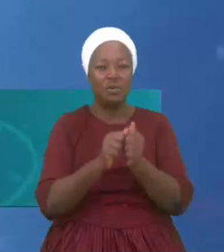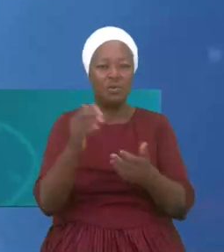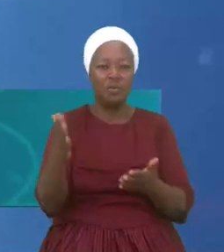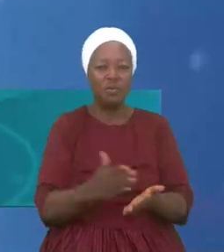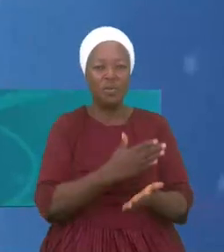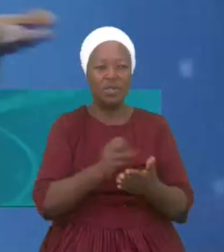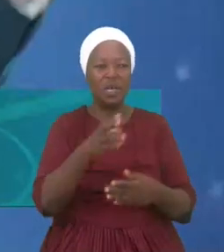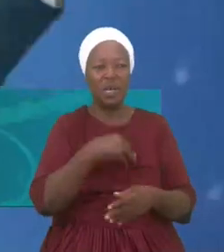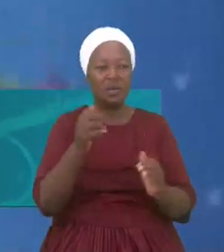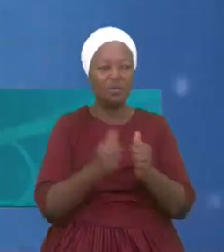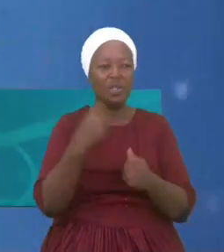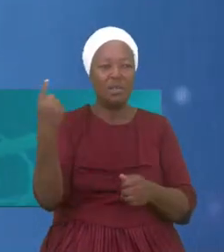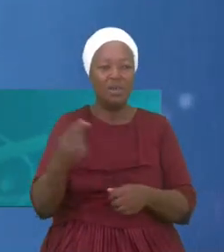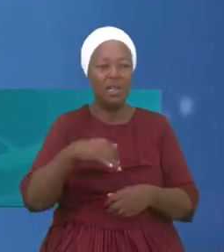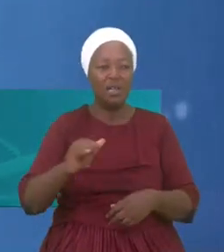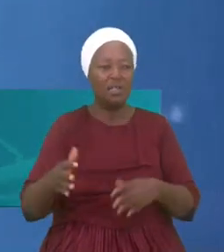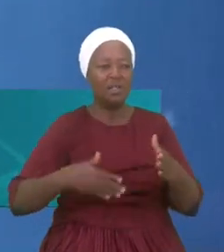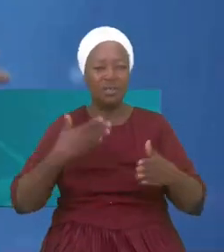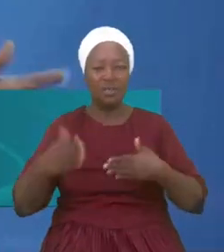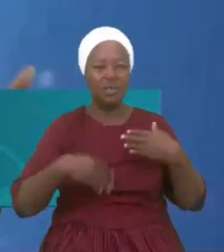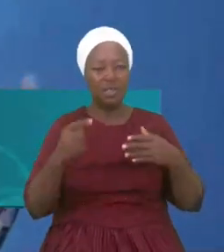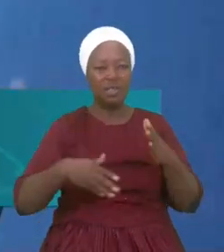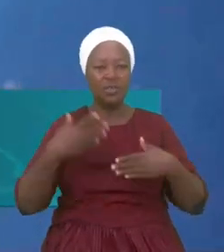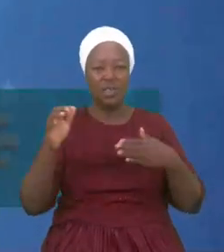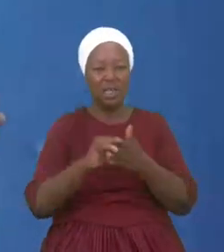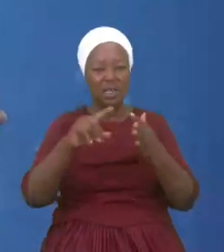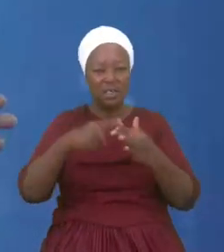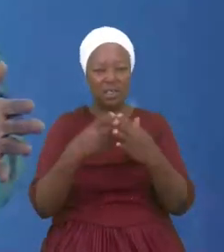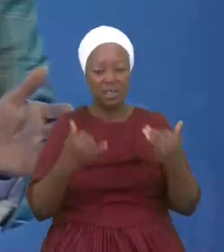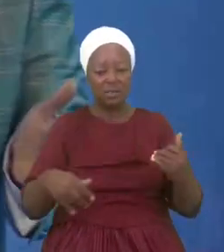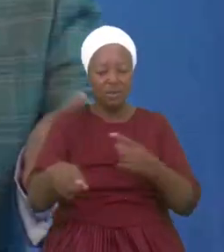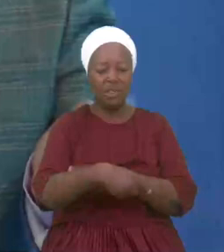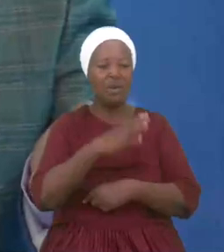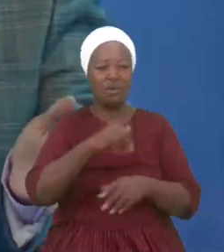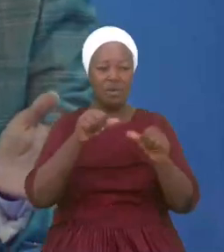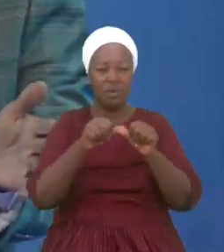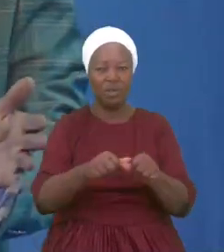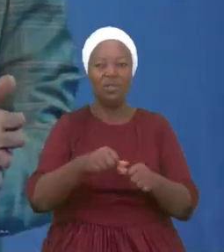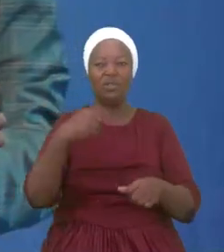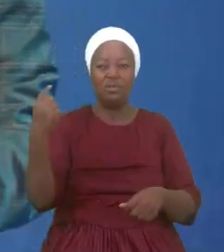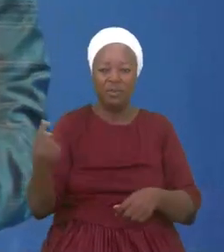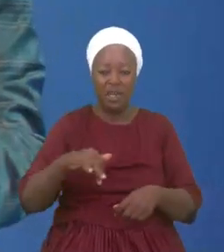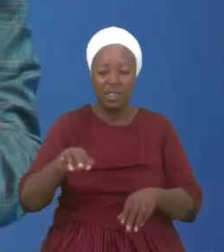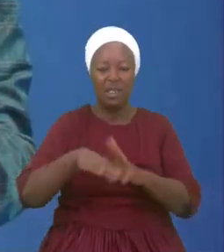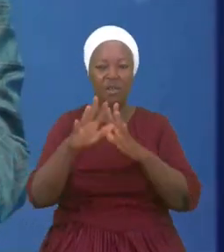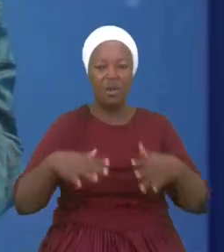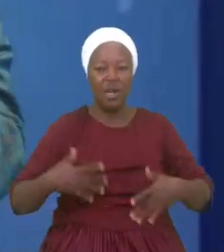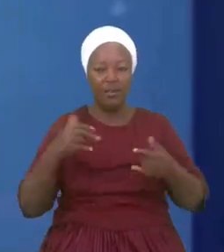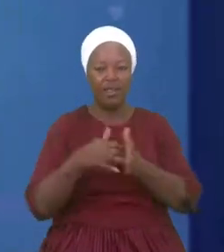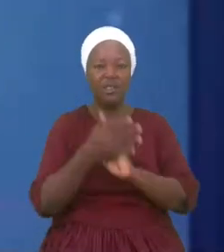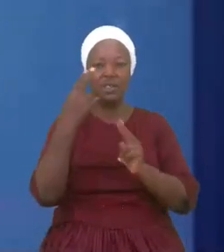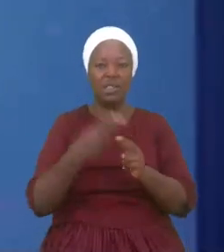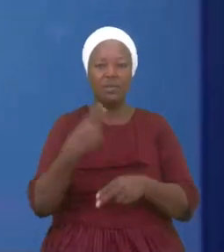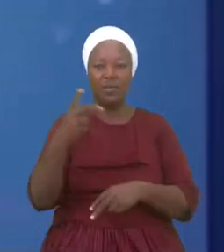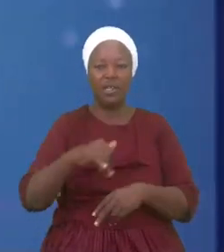ils iront à Sion avec un champ de Triomphe et une joie éternelle la joie